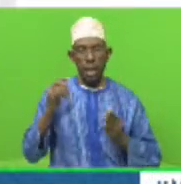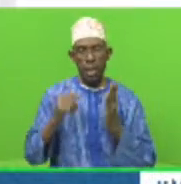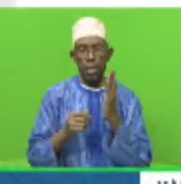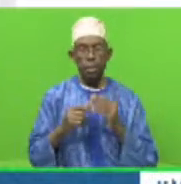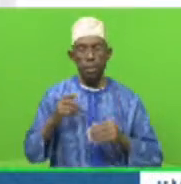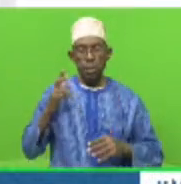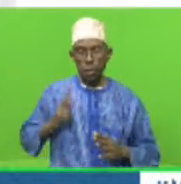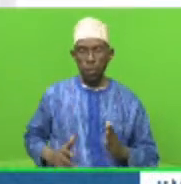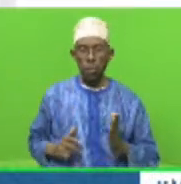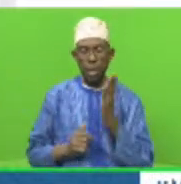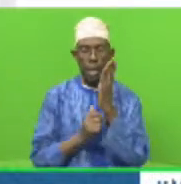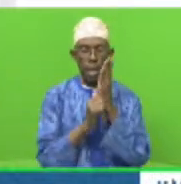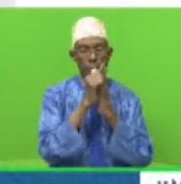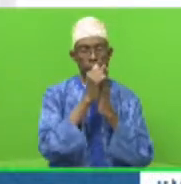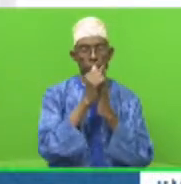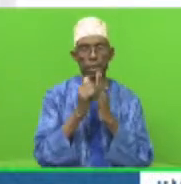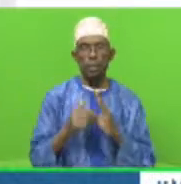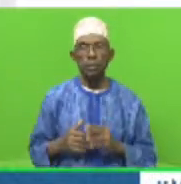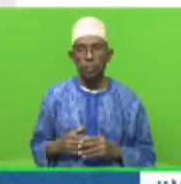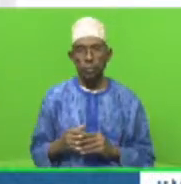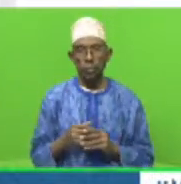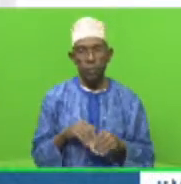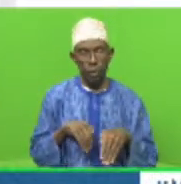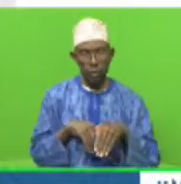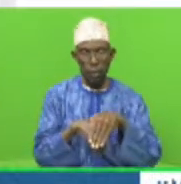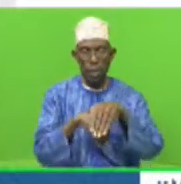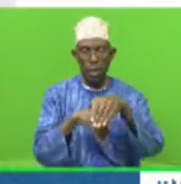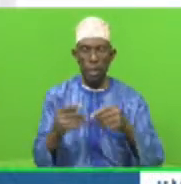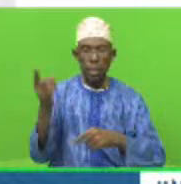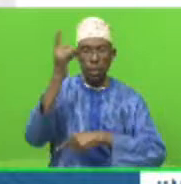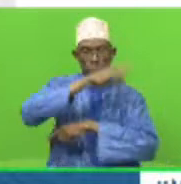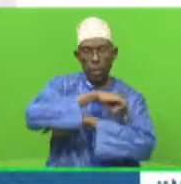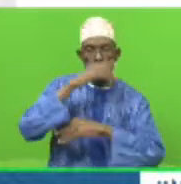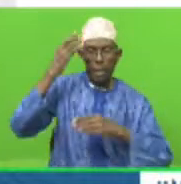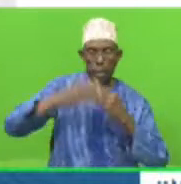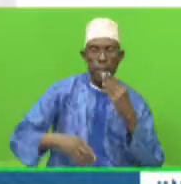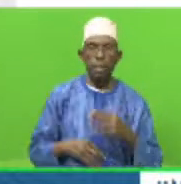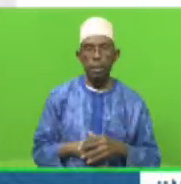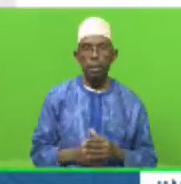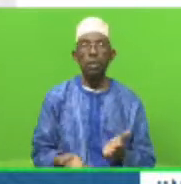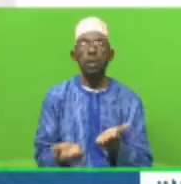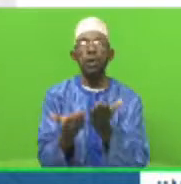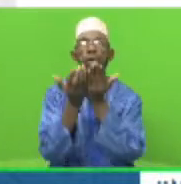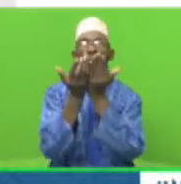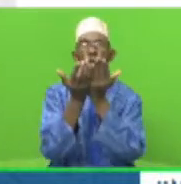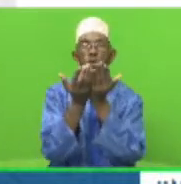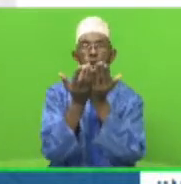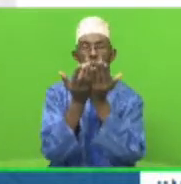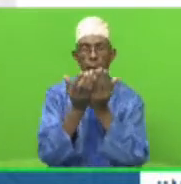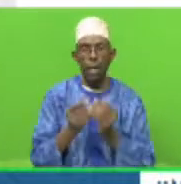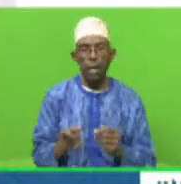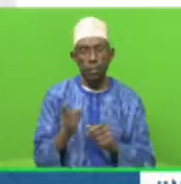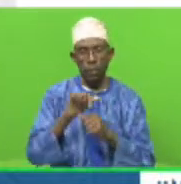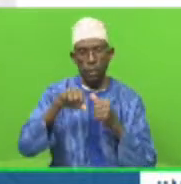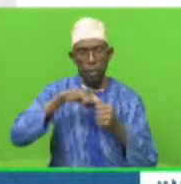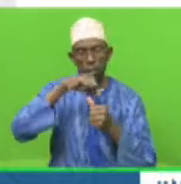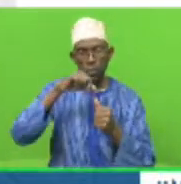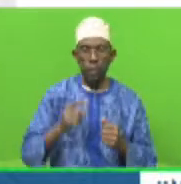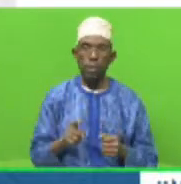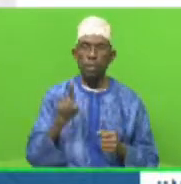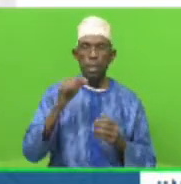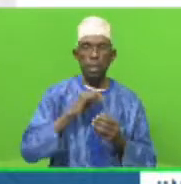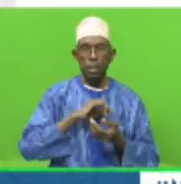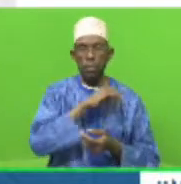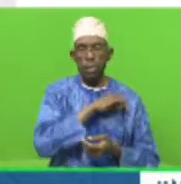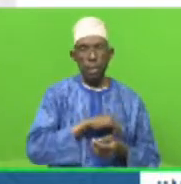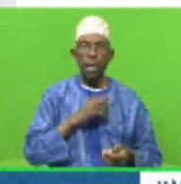أصحاب نبيك أجمعين، وعن التابعين ومن تبعهم بإحسان إلى يوم الدين. اللهم ارض عنا معهم بمنك